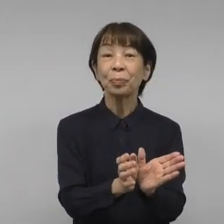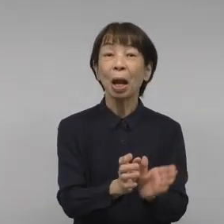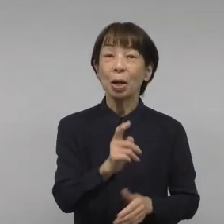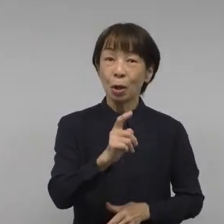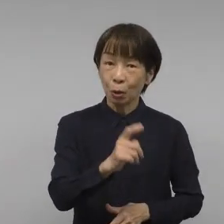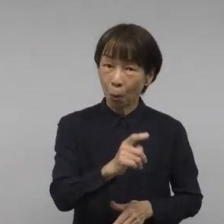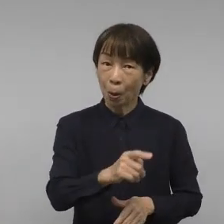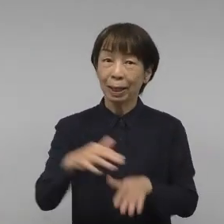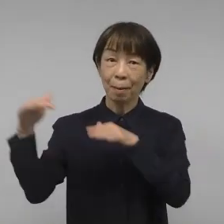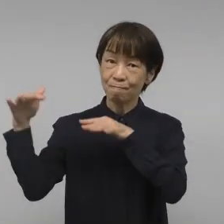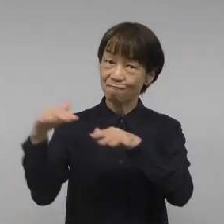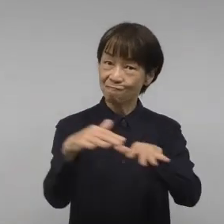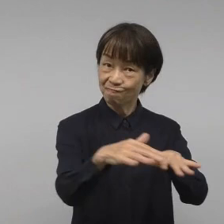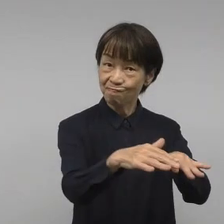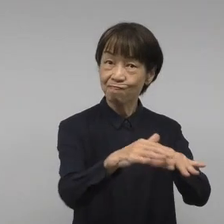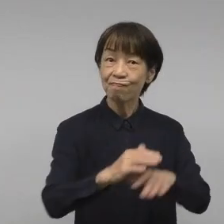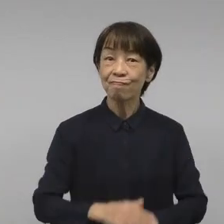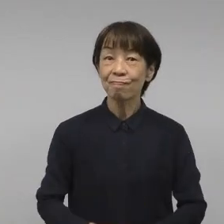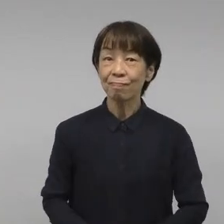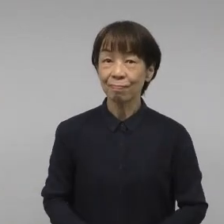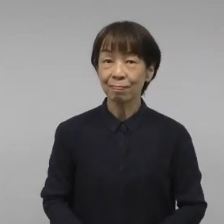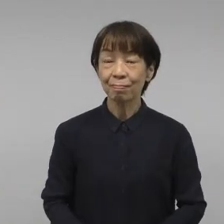話題になりました。